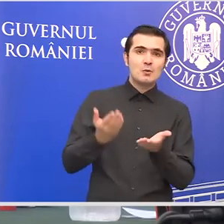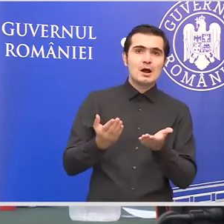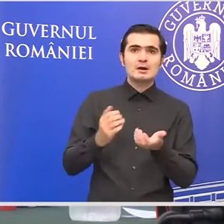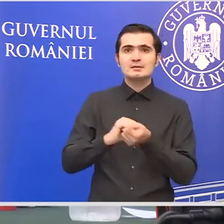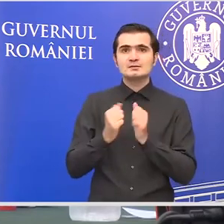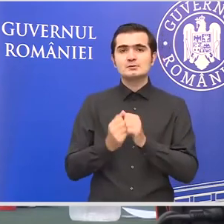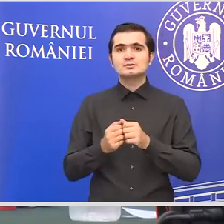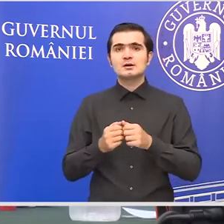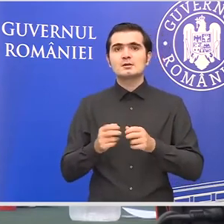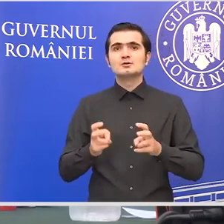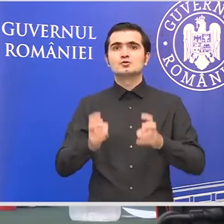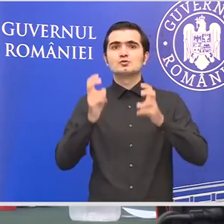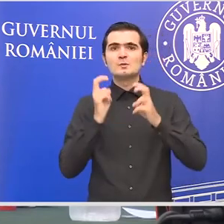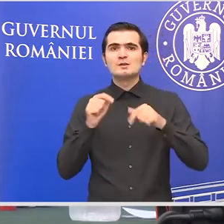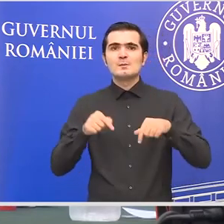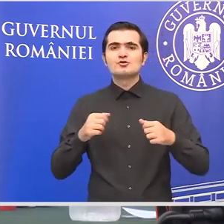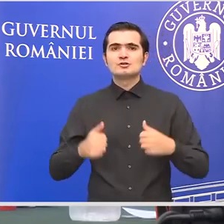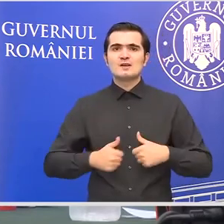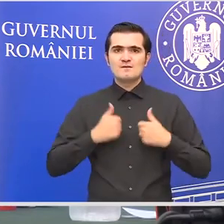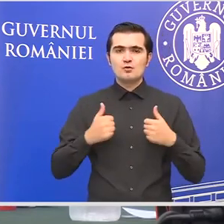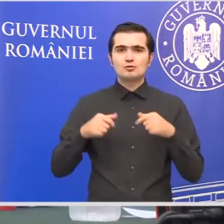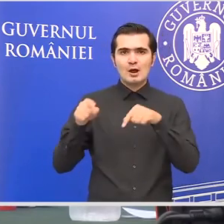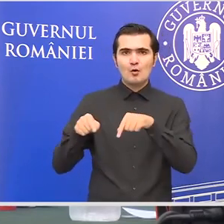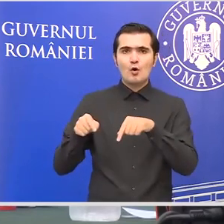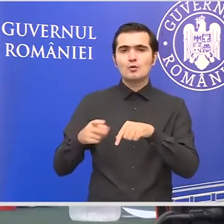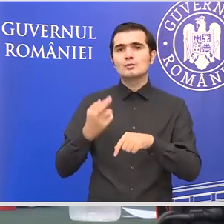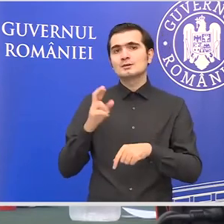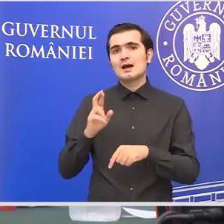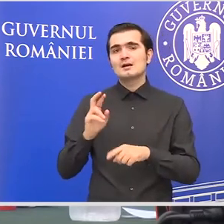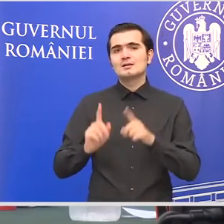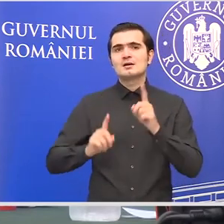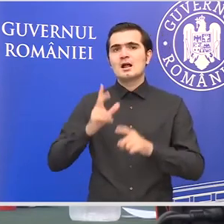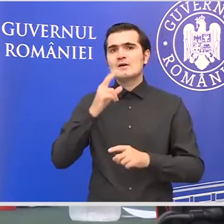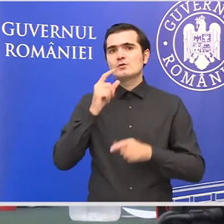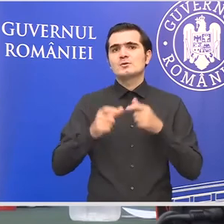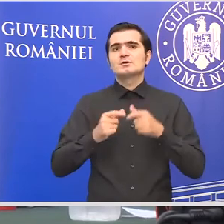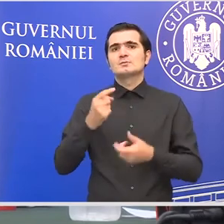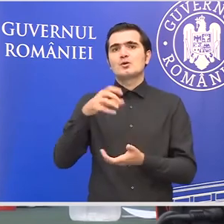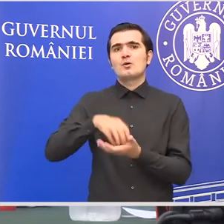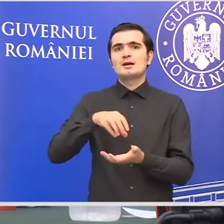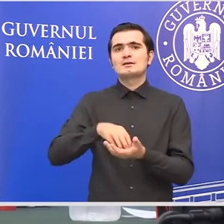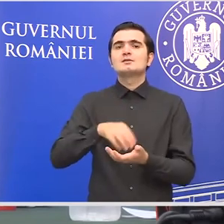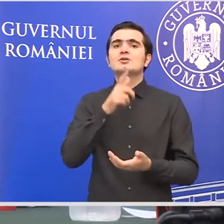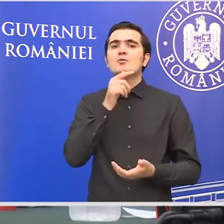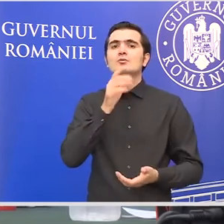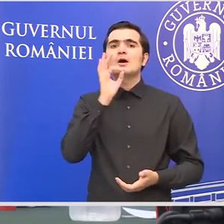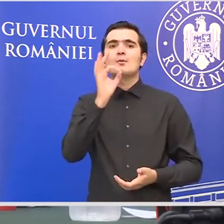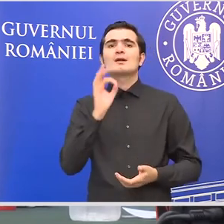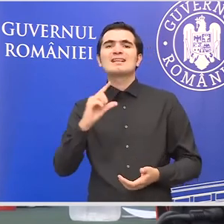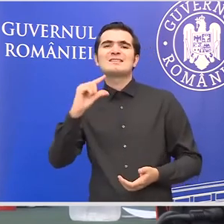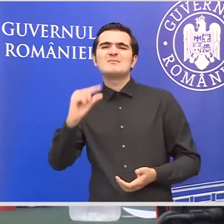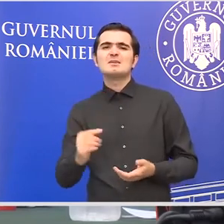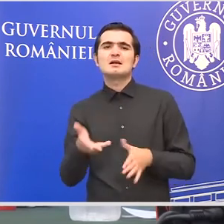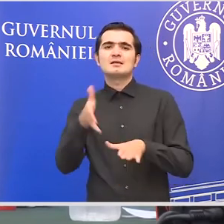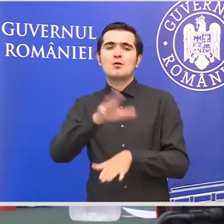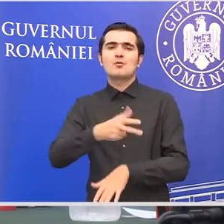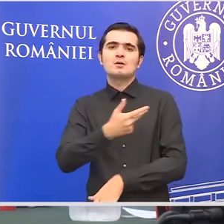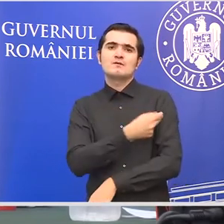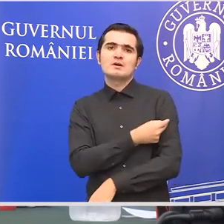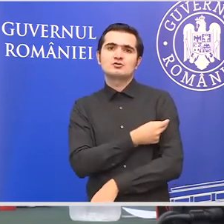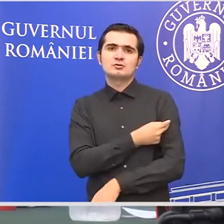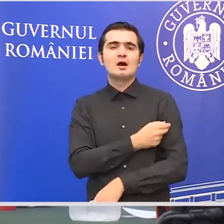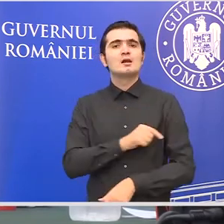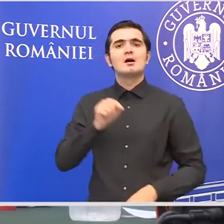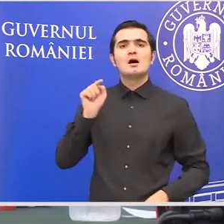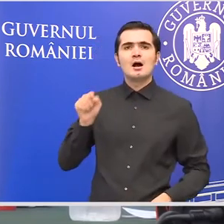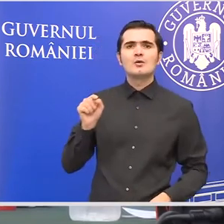însă din perspectiva localităților care au încă o rată foarte mică de acoperire vaccinală,